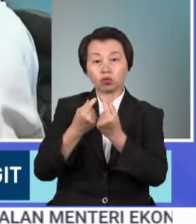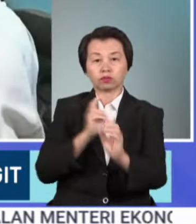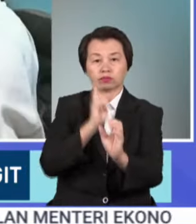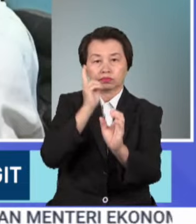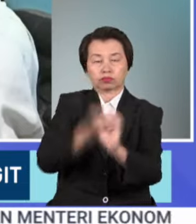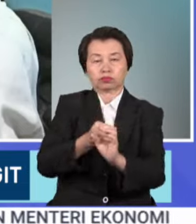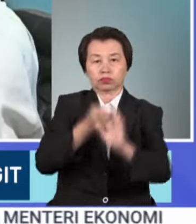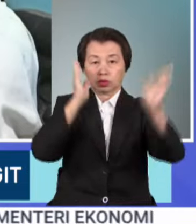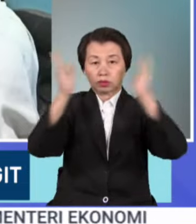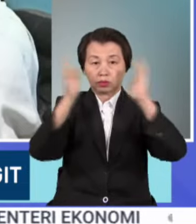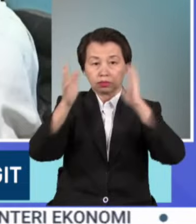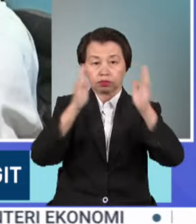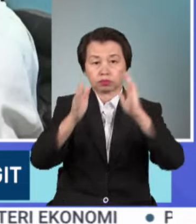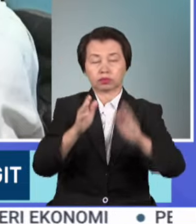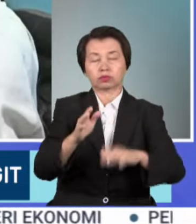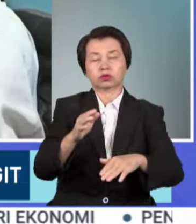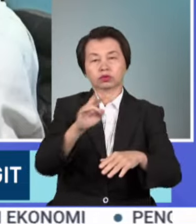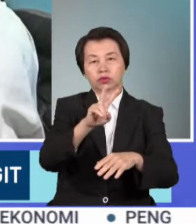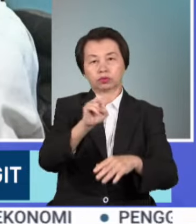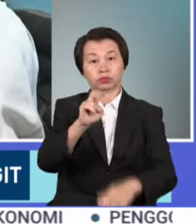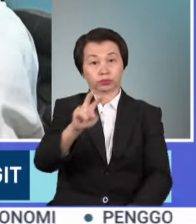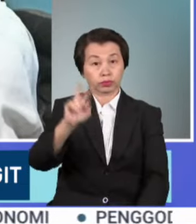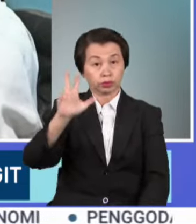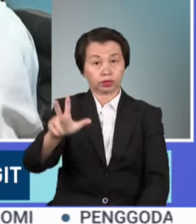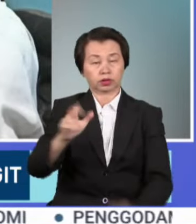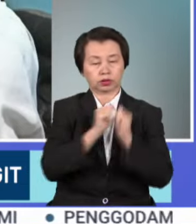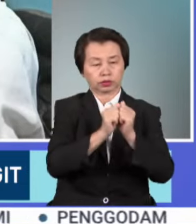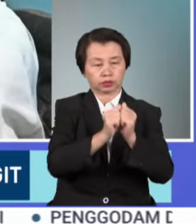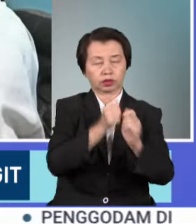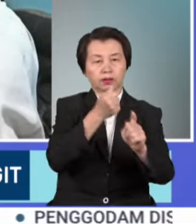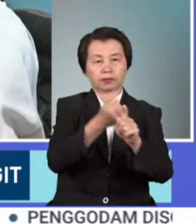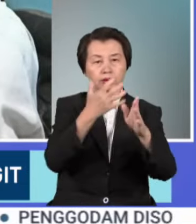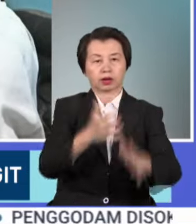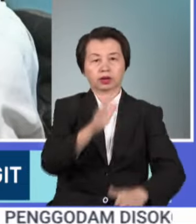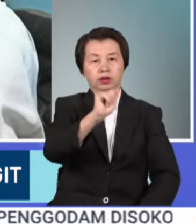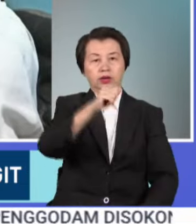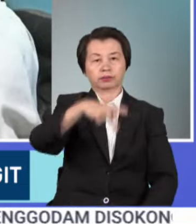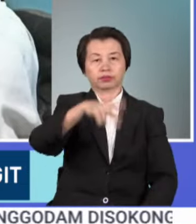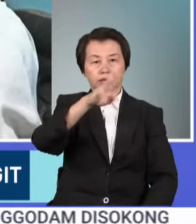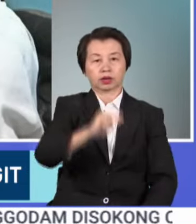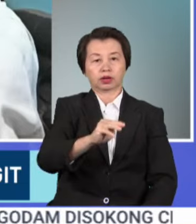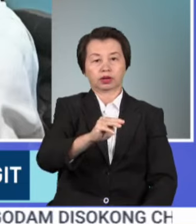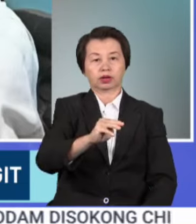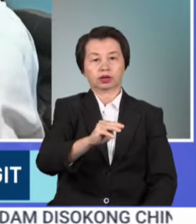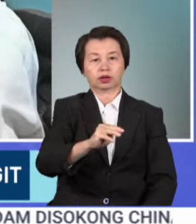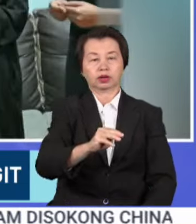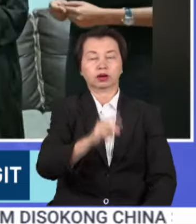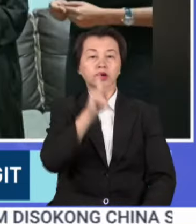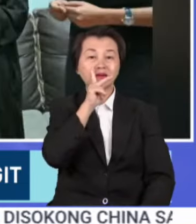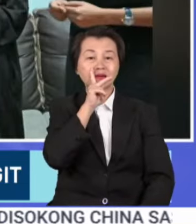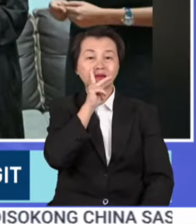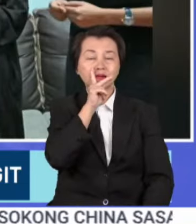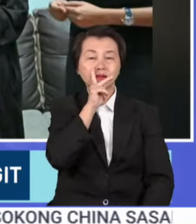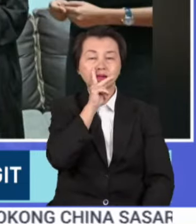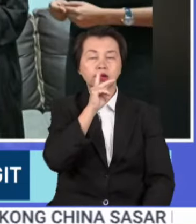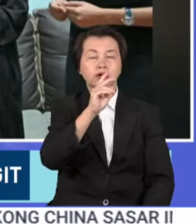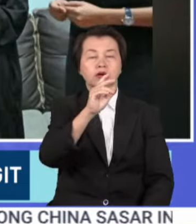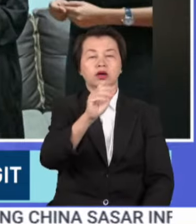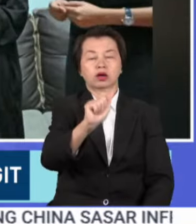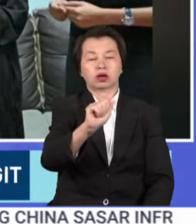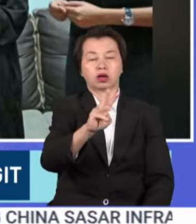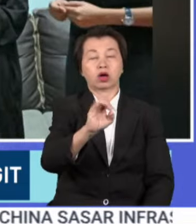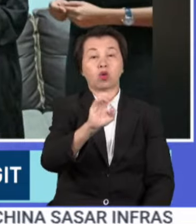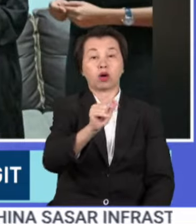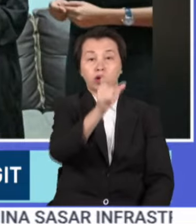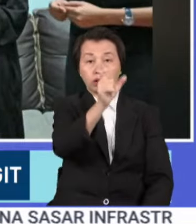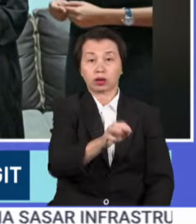menyertai Malaysia Everest 2023 bersama Pengarah Angkatan Pertahanan Awam Malaysia APM Kedah, Lieutenant Colonel Awang